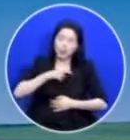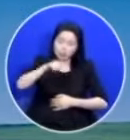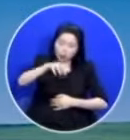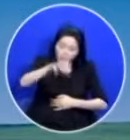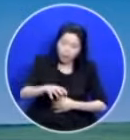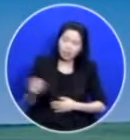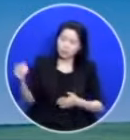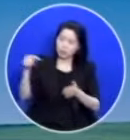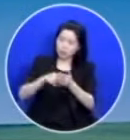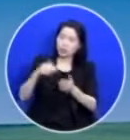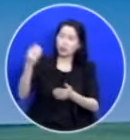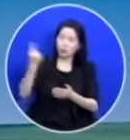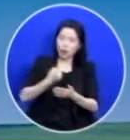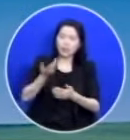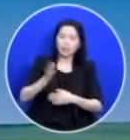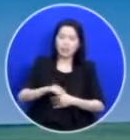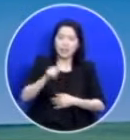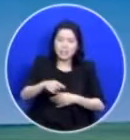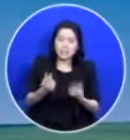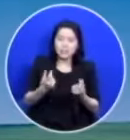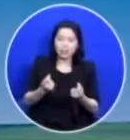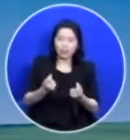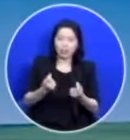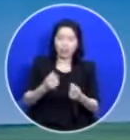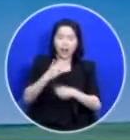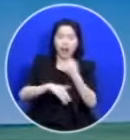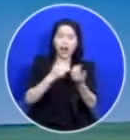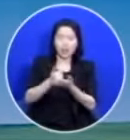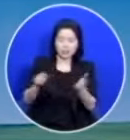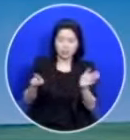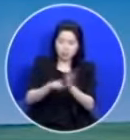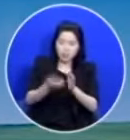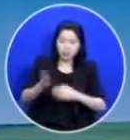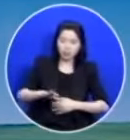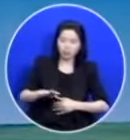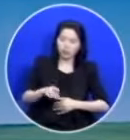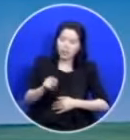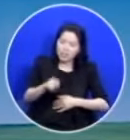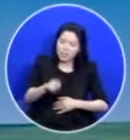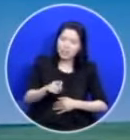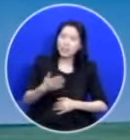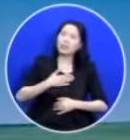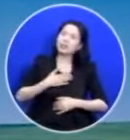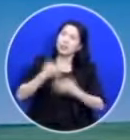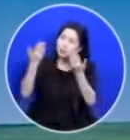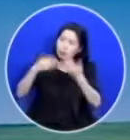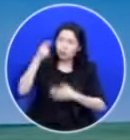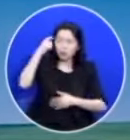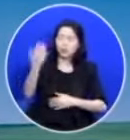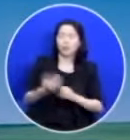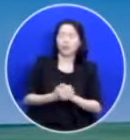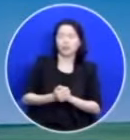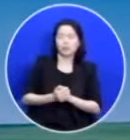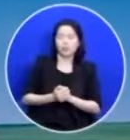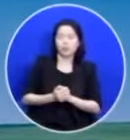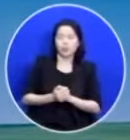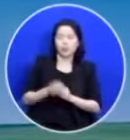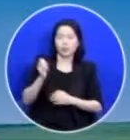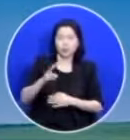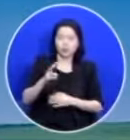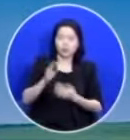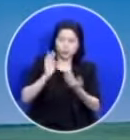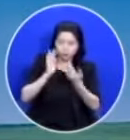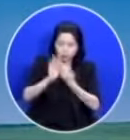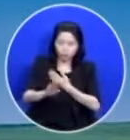왔는데 이렇게까지 했는데 내가 하나님을 믿었는데 고작이 것입니까 그리고는 그